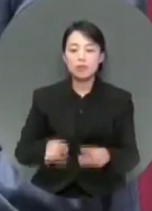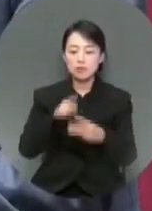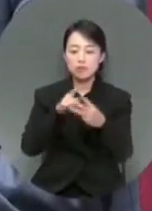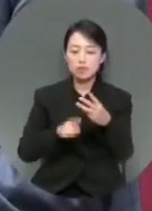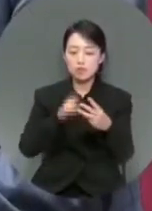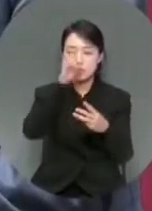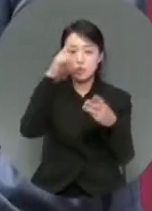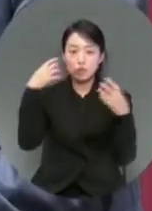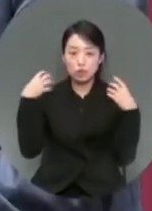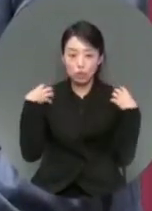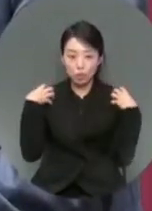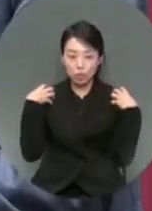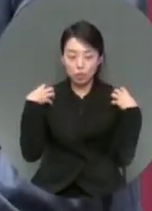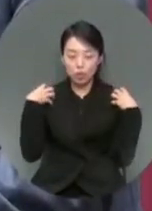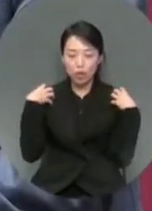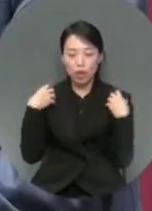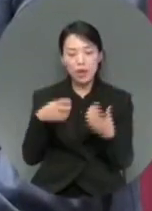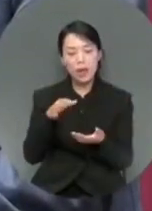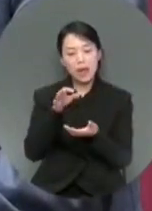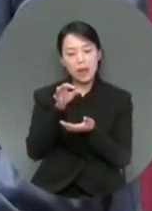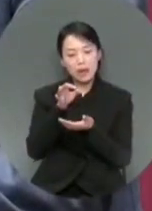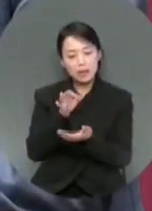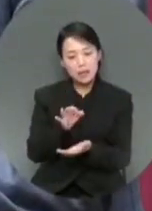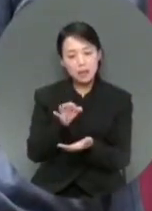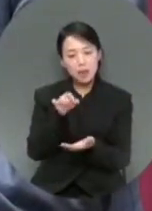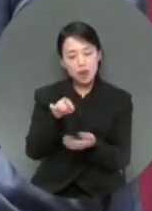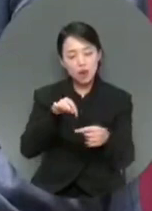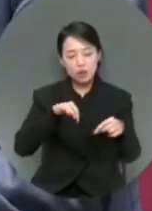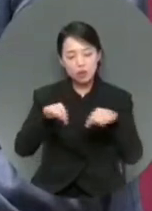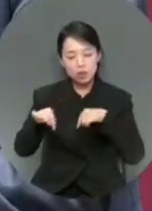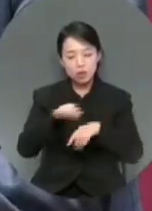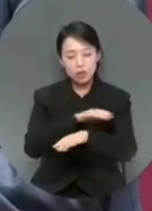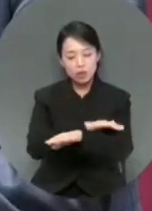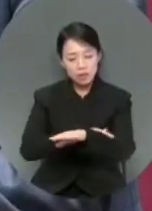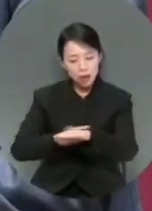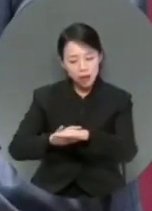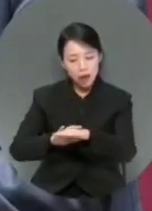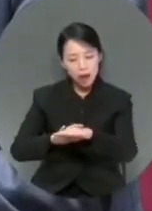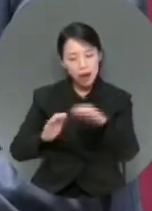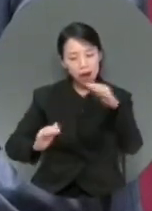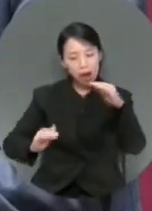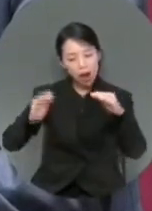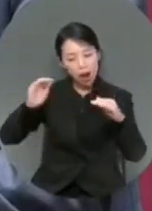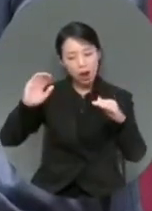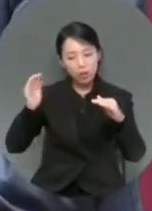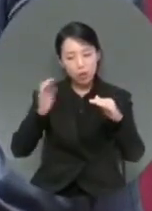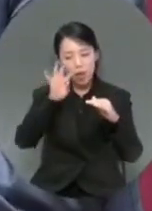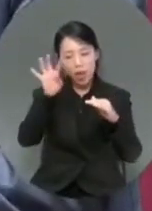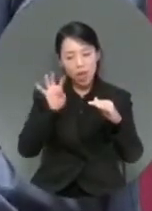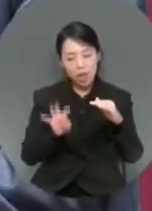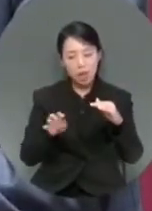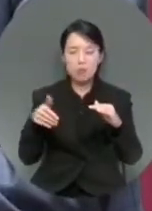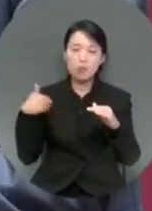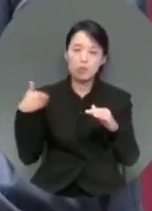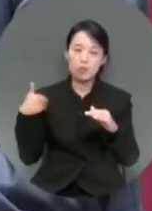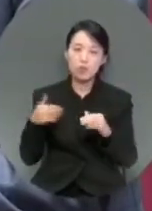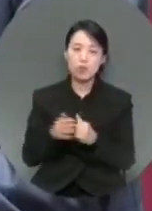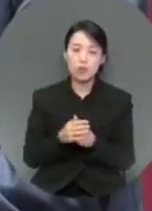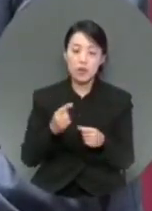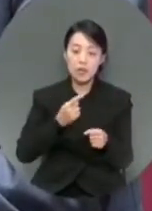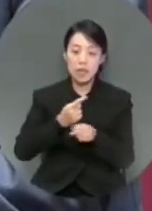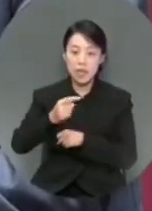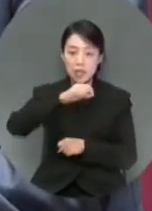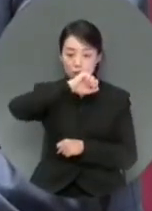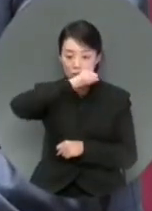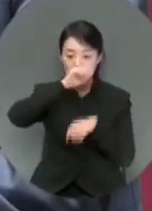정부의 재정 정책이 과연 그렇게 성공하고 있는가, 균형을 이루고 있는가 이런 부분에 대한 약간 회의적인 것 같습니다. 그러니까 내년 정부